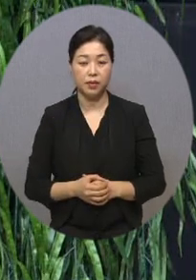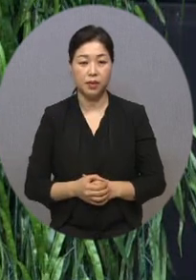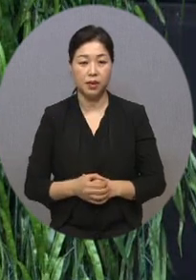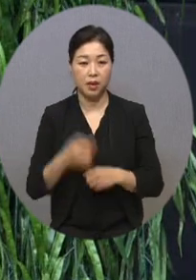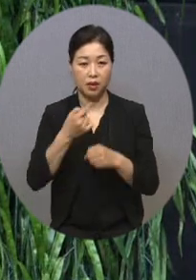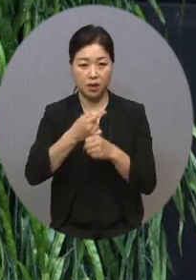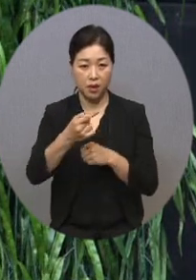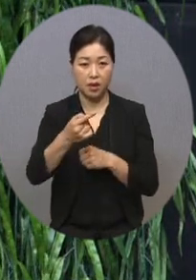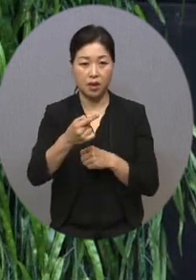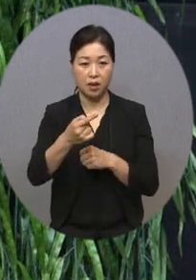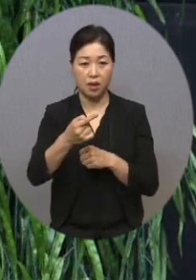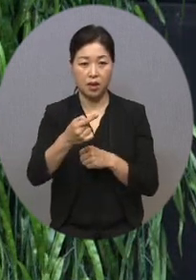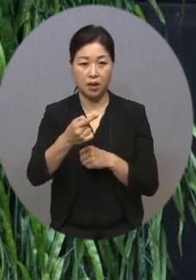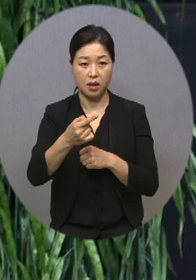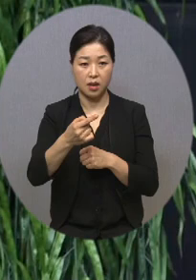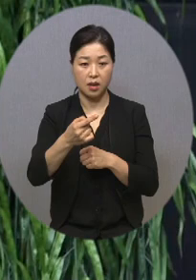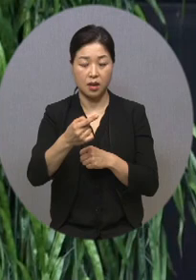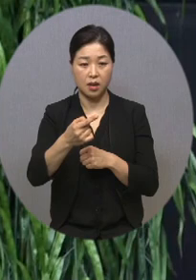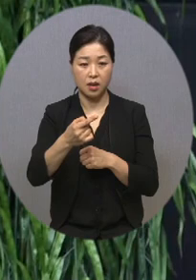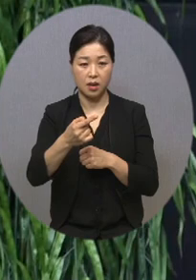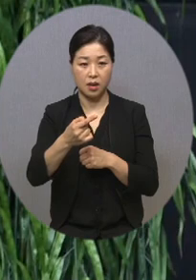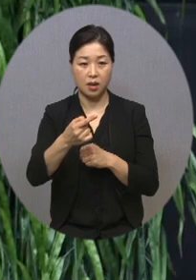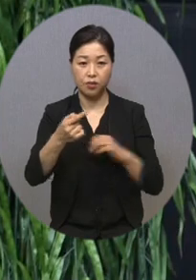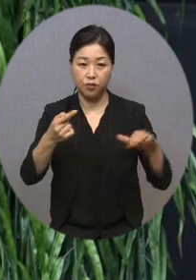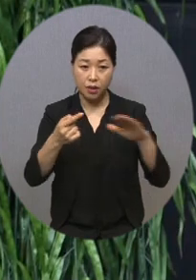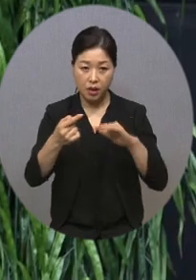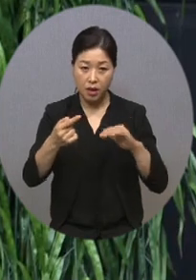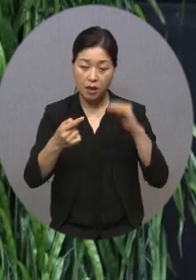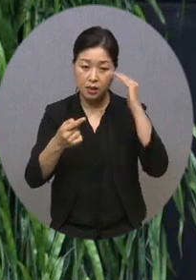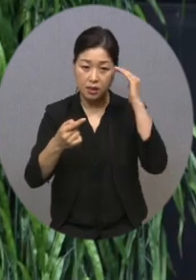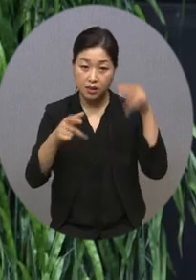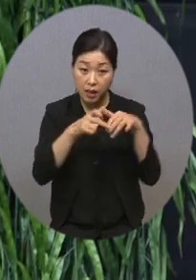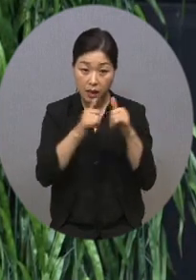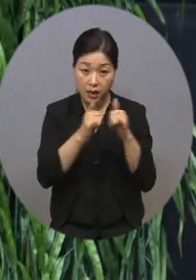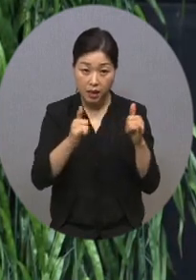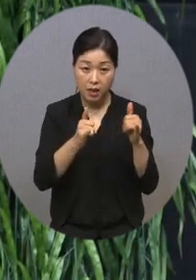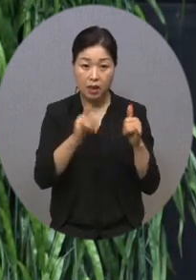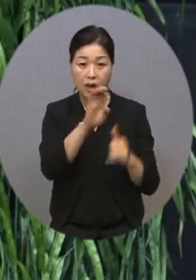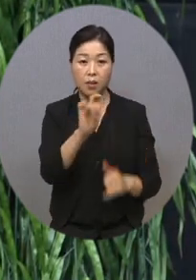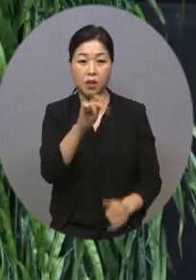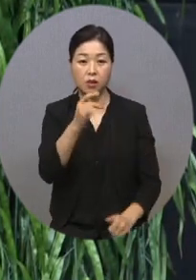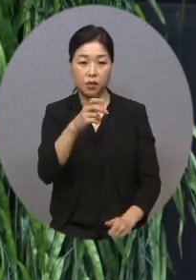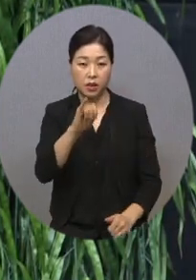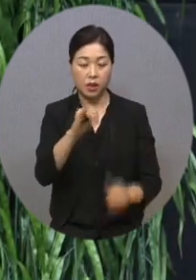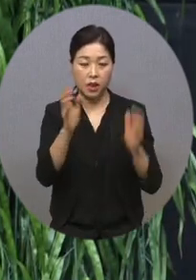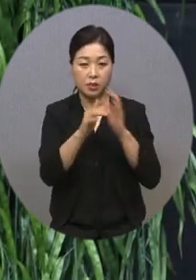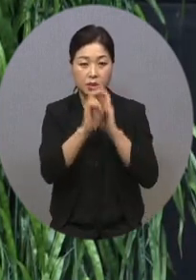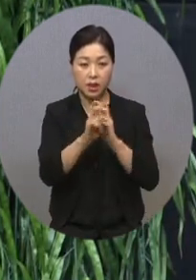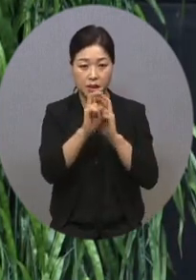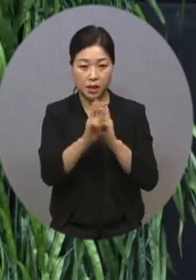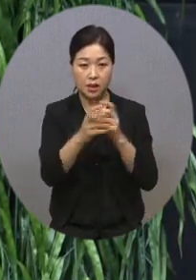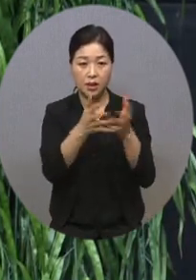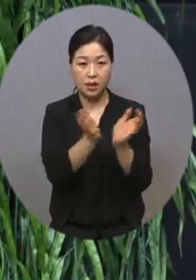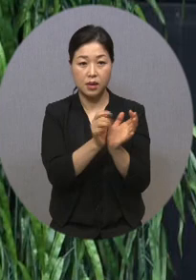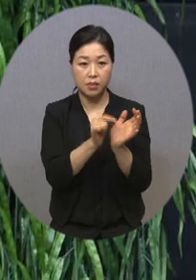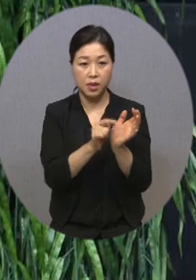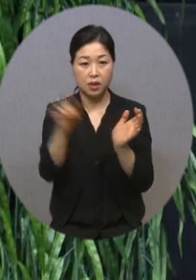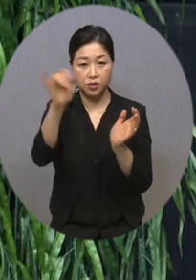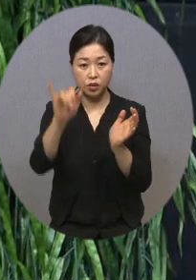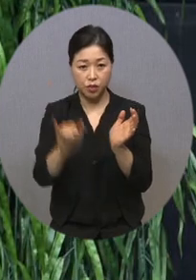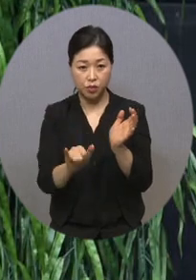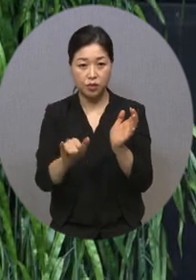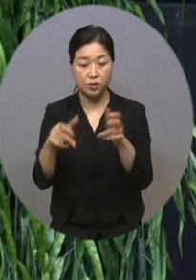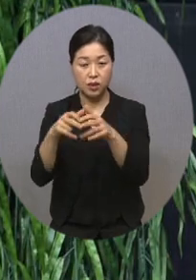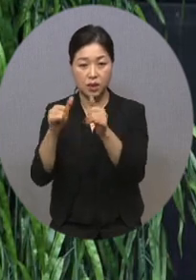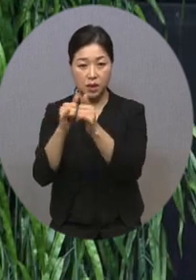내년도에 가서 우리 장애인 합창단, 파산 합창단이 전국